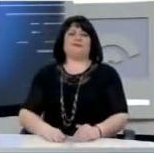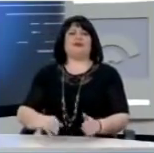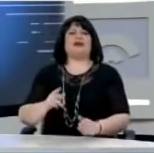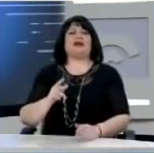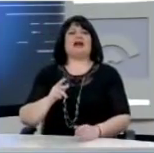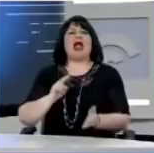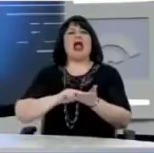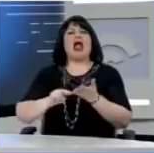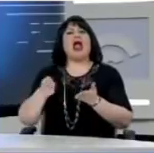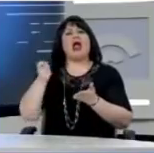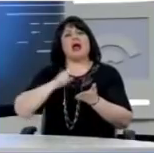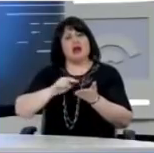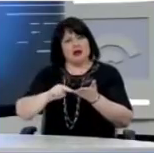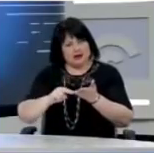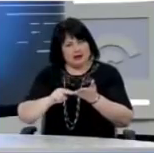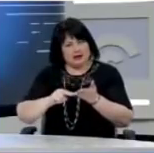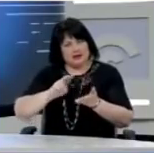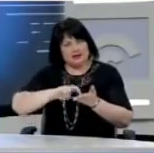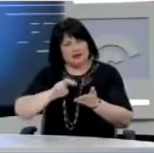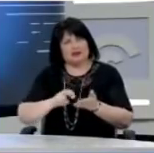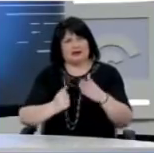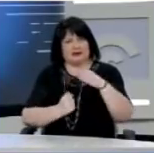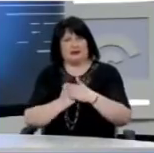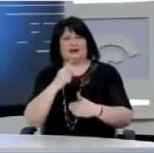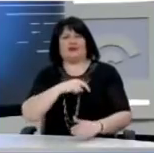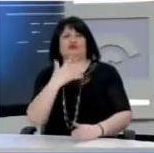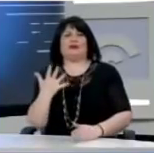κατά 50% για νέες προσλήψεις εργαζομένων μέχρι 25 ετών.